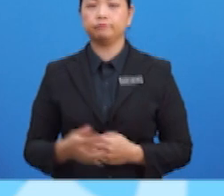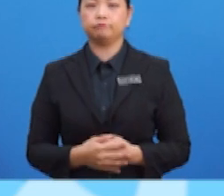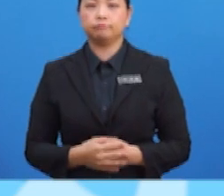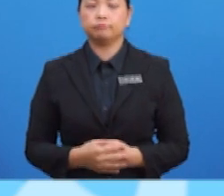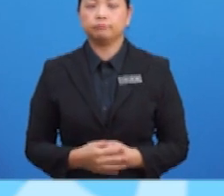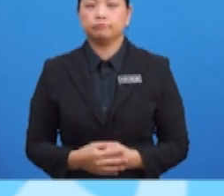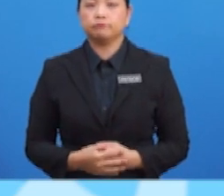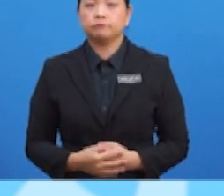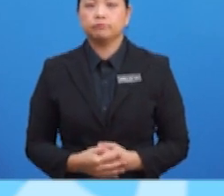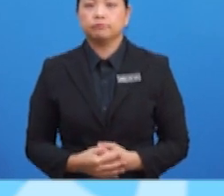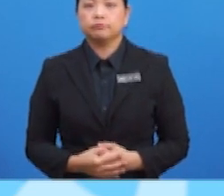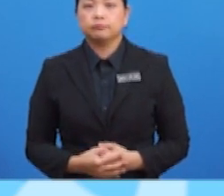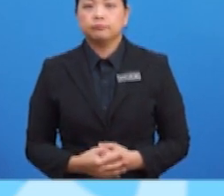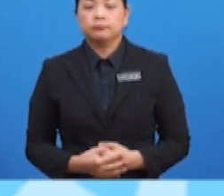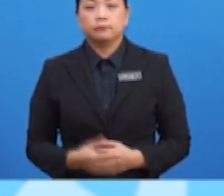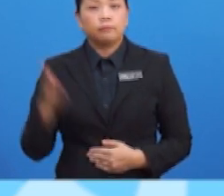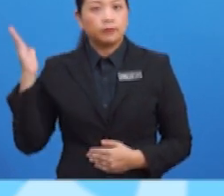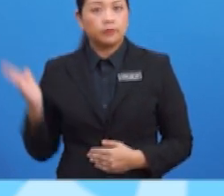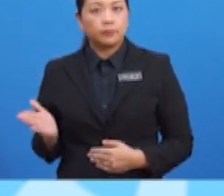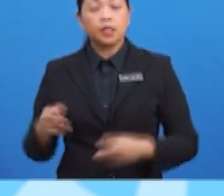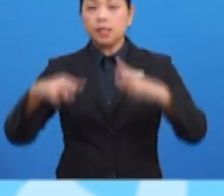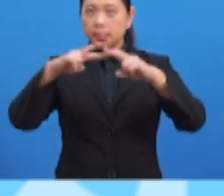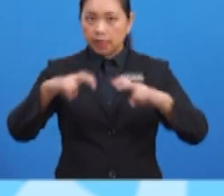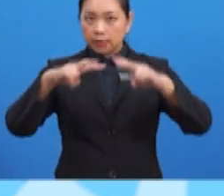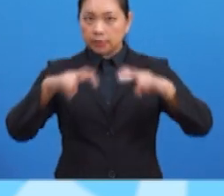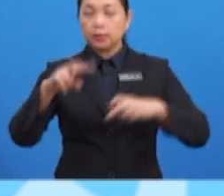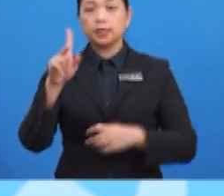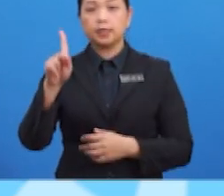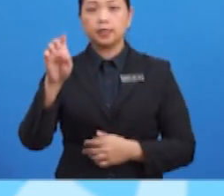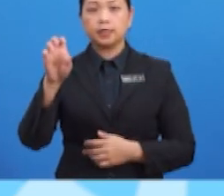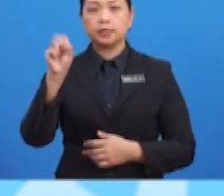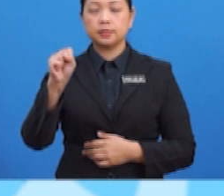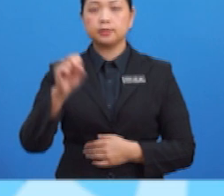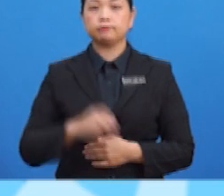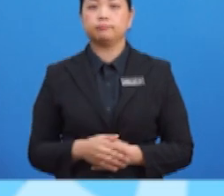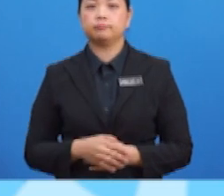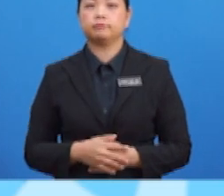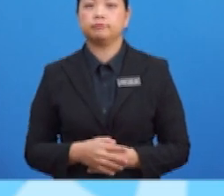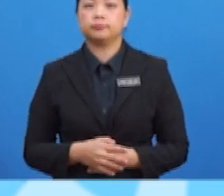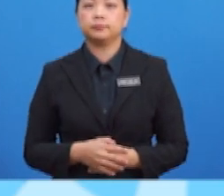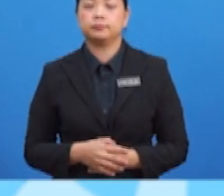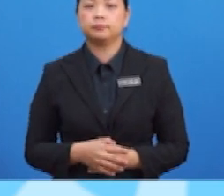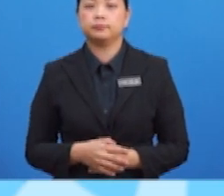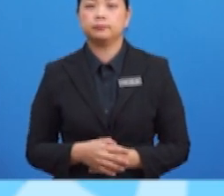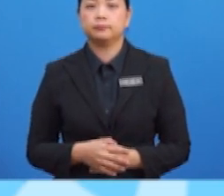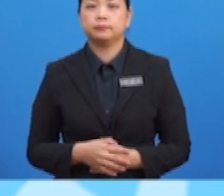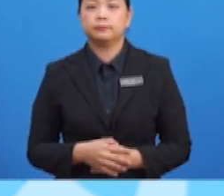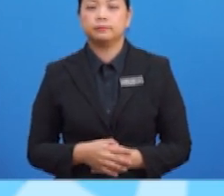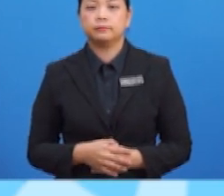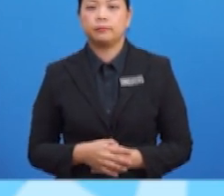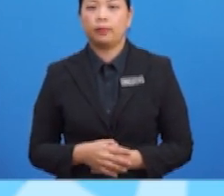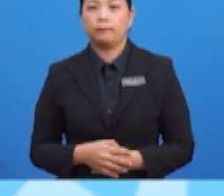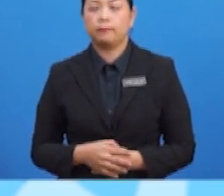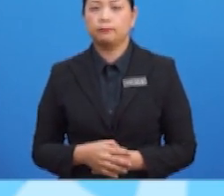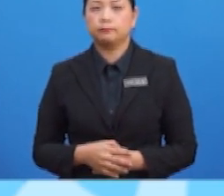Berikut merupakan kajian kes isu semasa berkaitan penggunaan pelindung